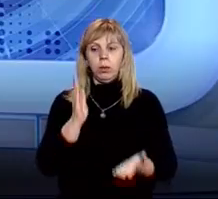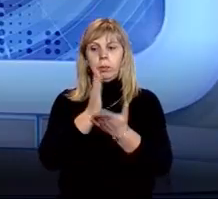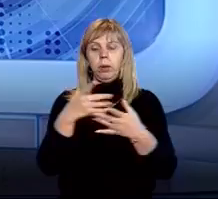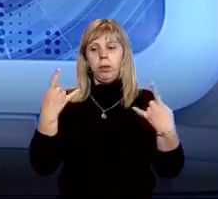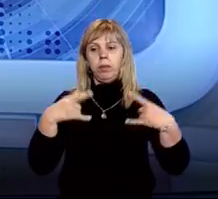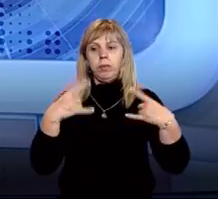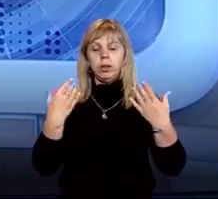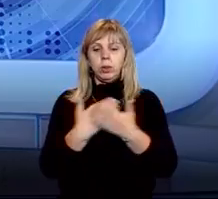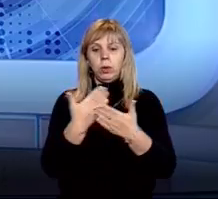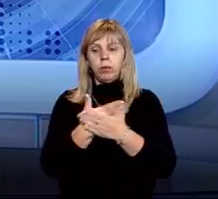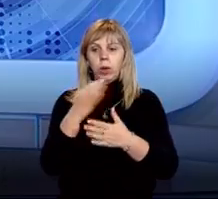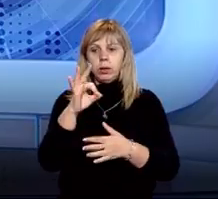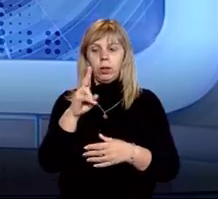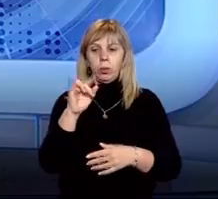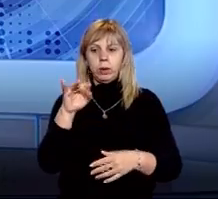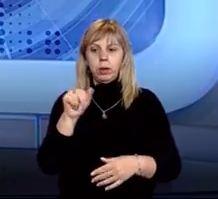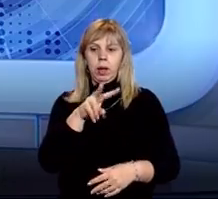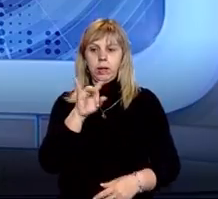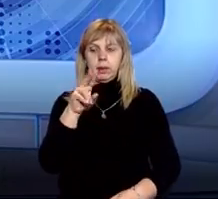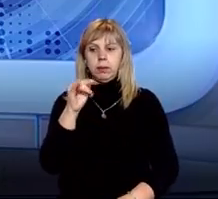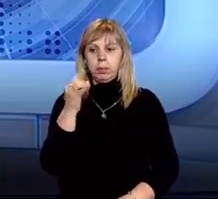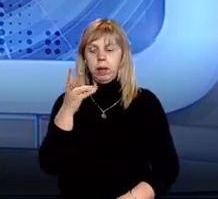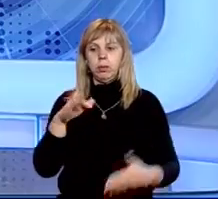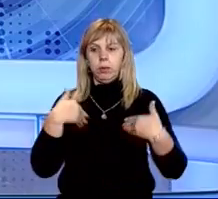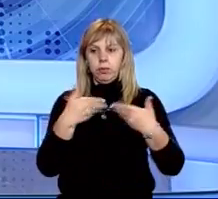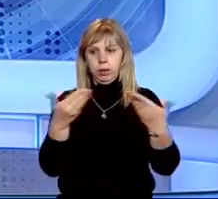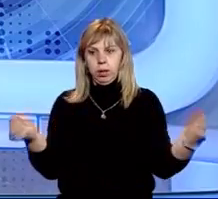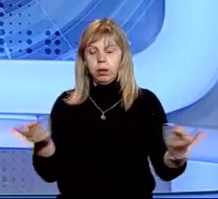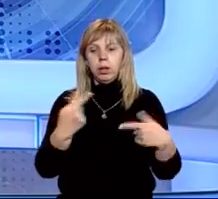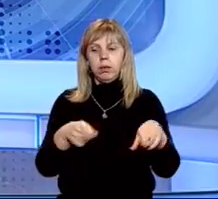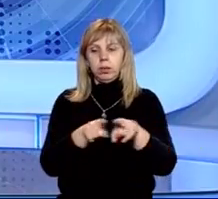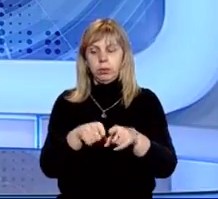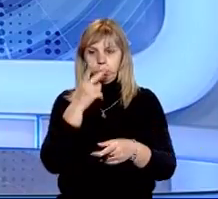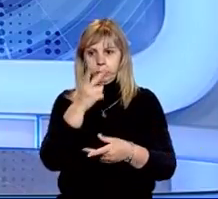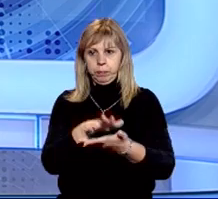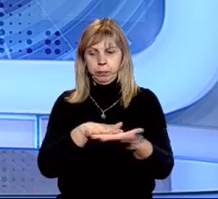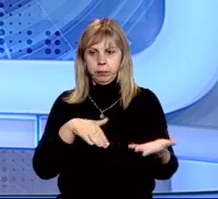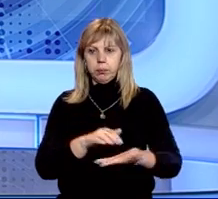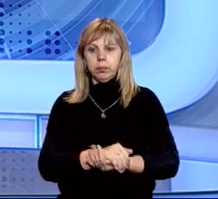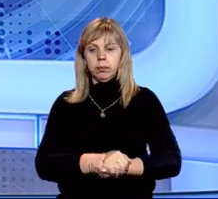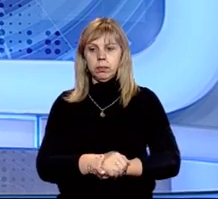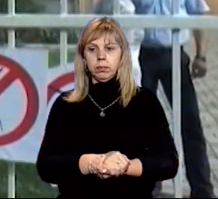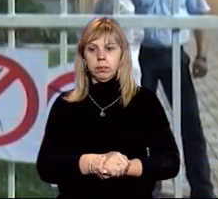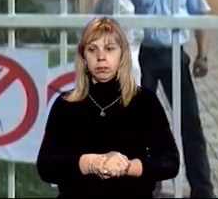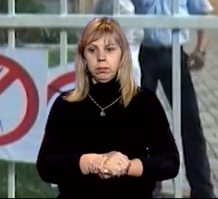У прямому ефірі з новинами Олександр Курта та Лариса Цибиленко. Вітаємо. У цьому випуску про таке.